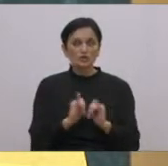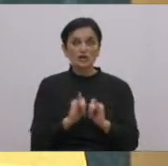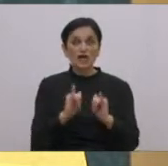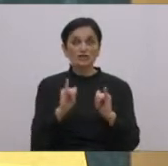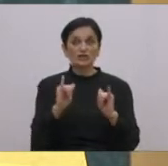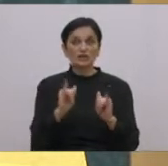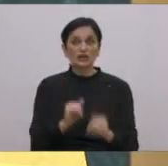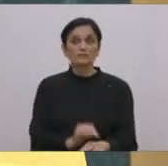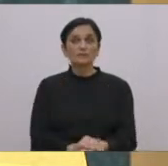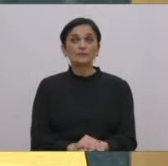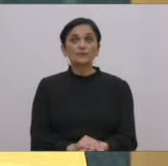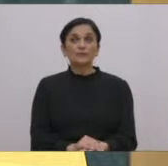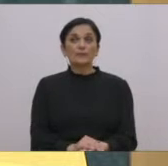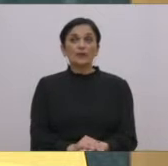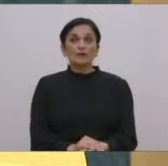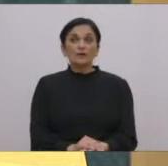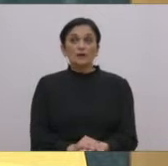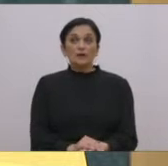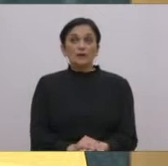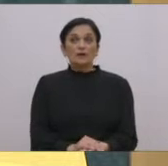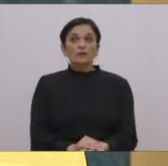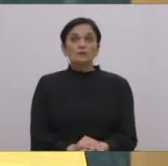განვითარდეს.